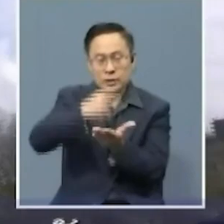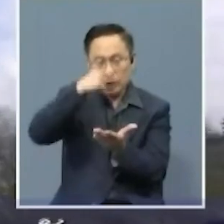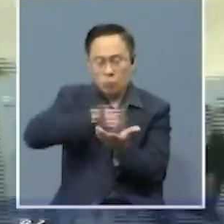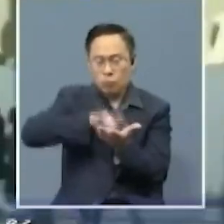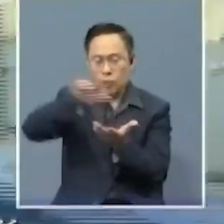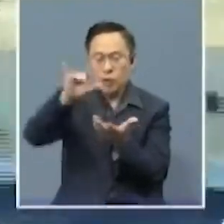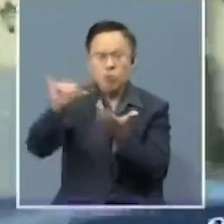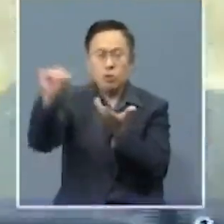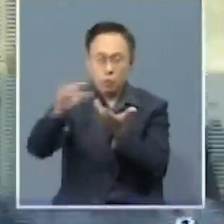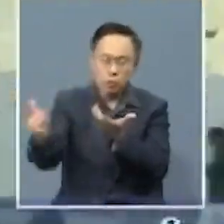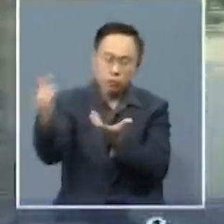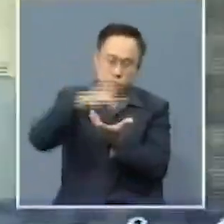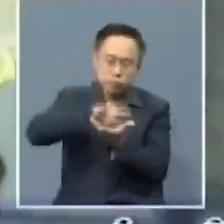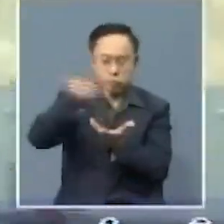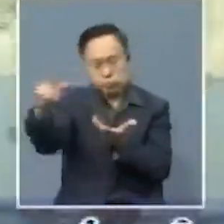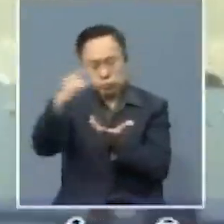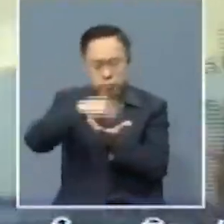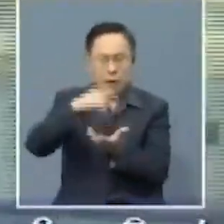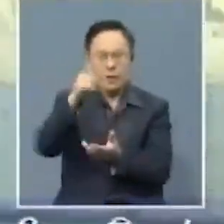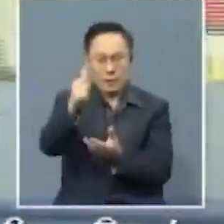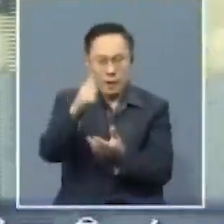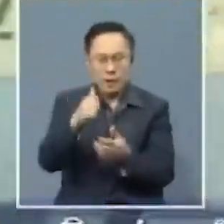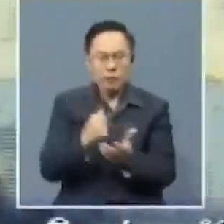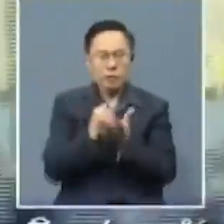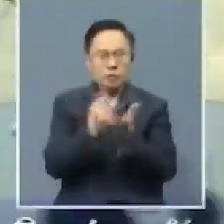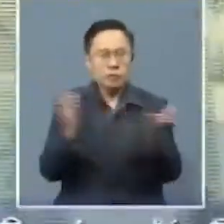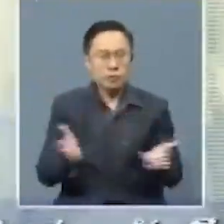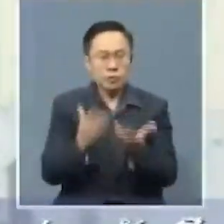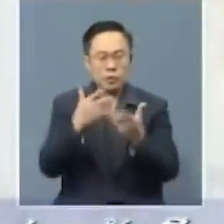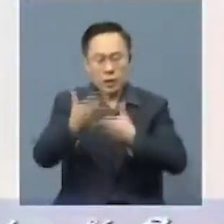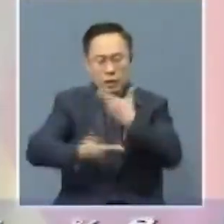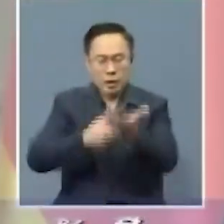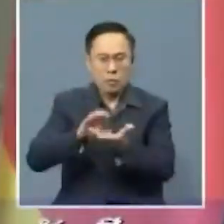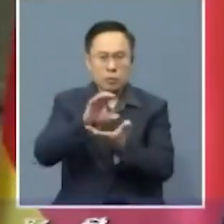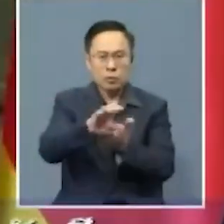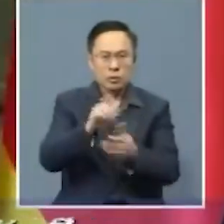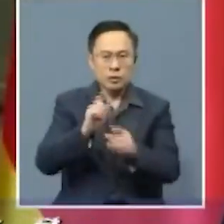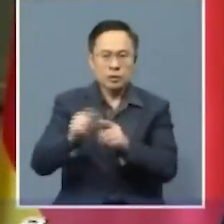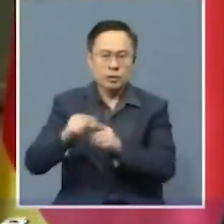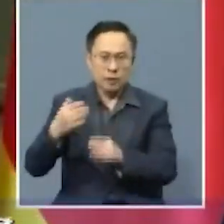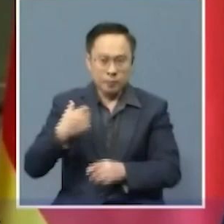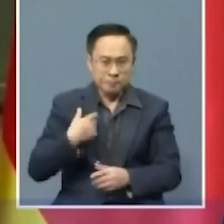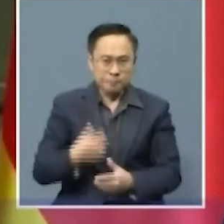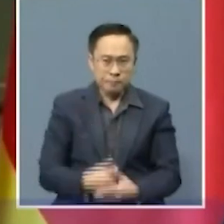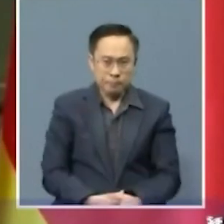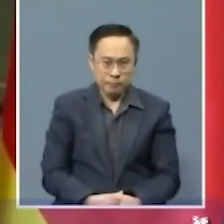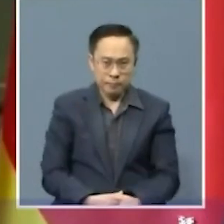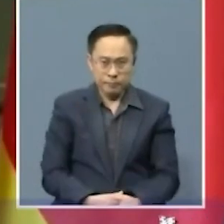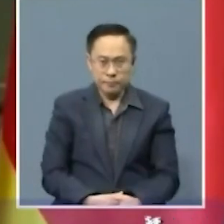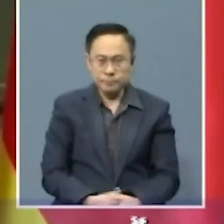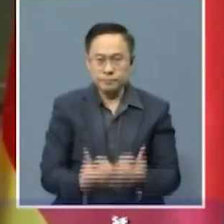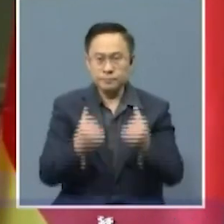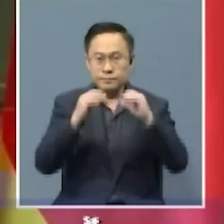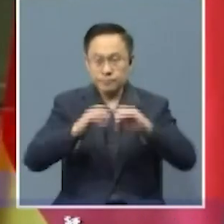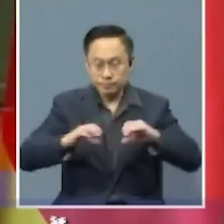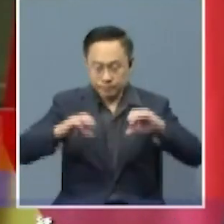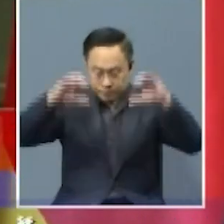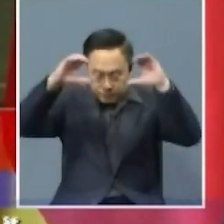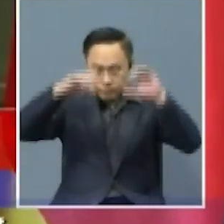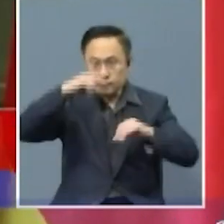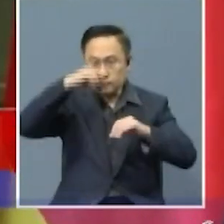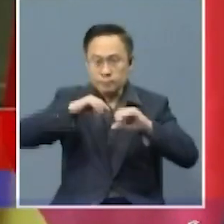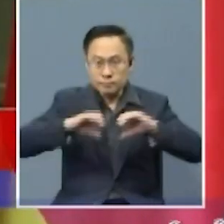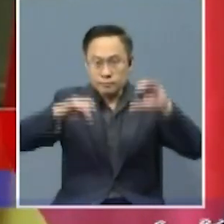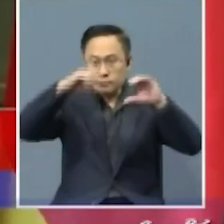ะส่งเสริมการค้าการลงทุนและการเดินทางระหว่างกัน ผมขอยืนยันว่ารัฐบาลไทยให้ความสำคัญอย่